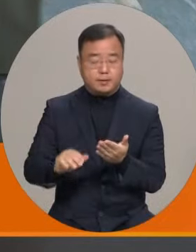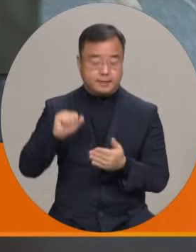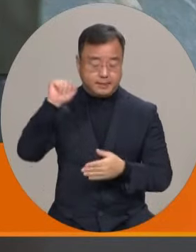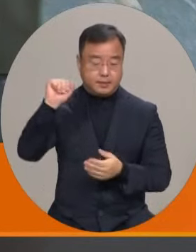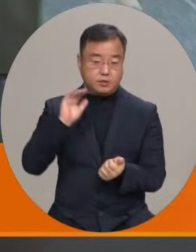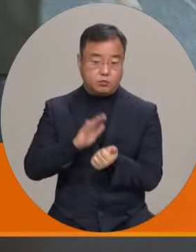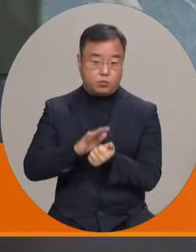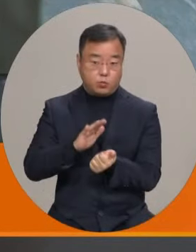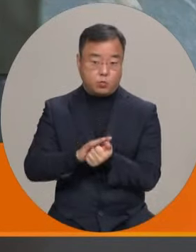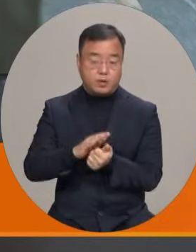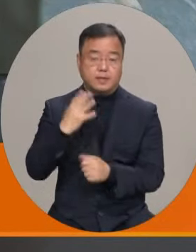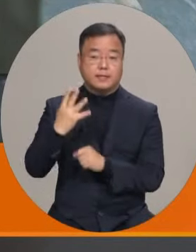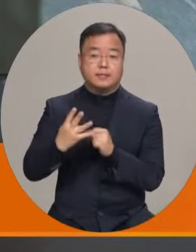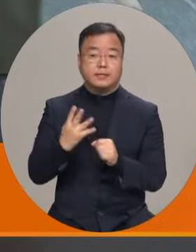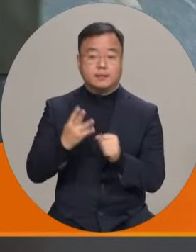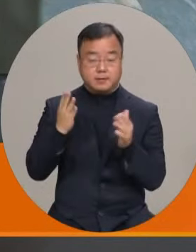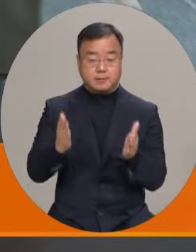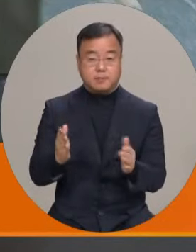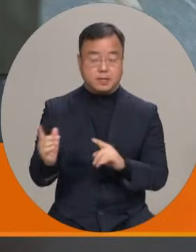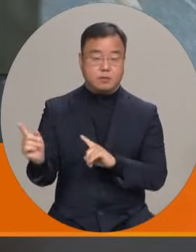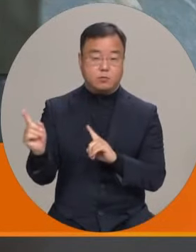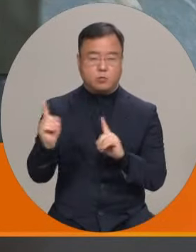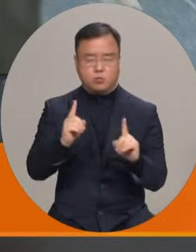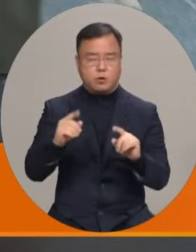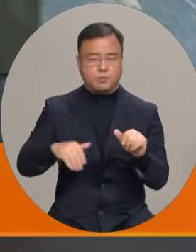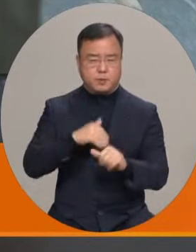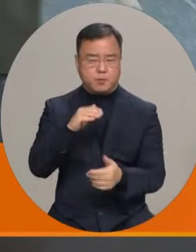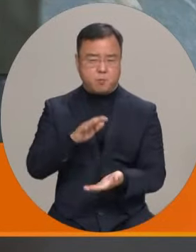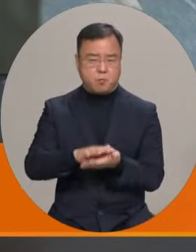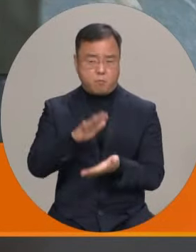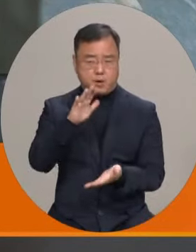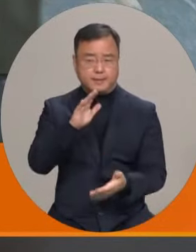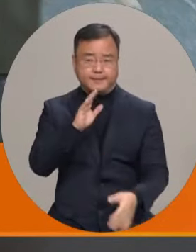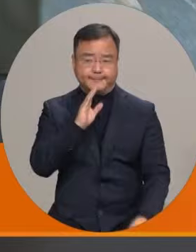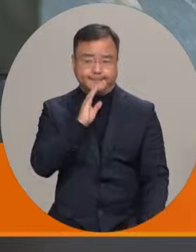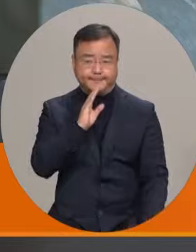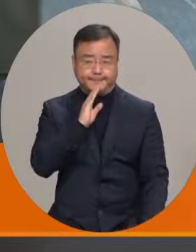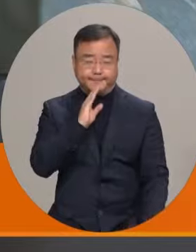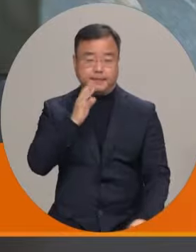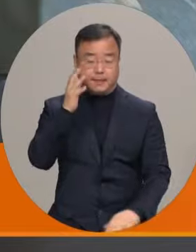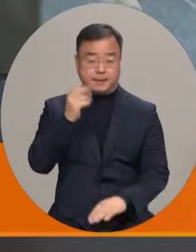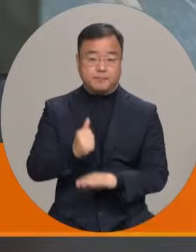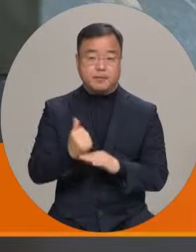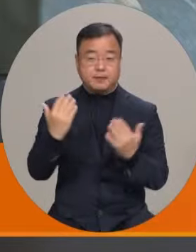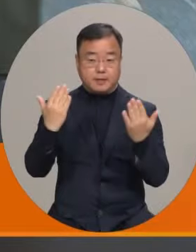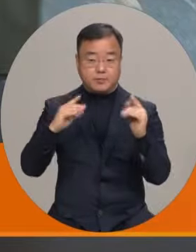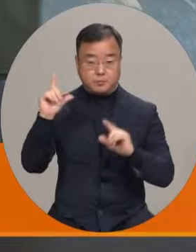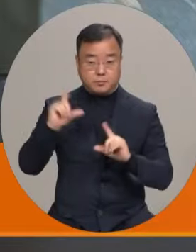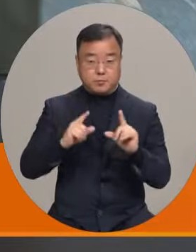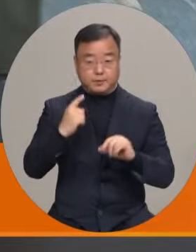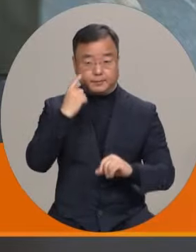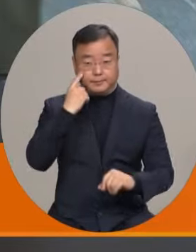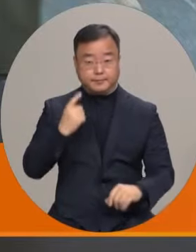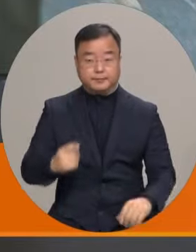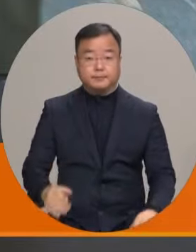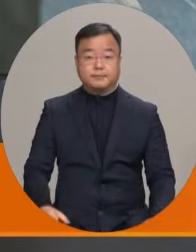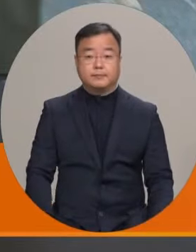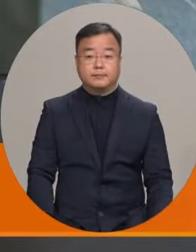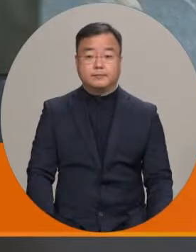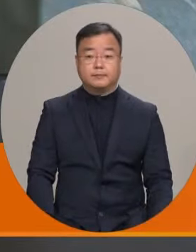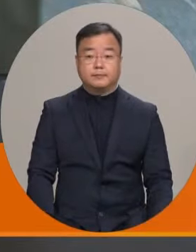4년 만에 부활돼 열기를 더 할 것으로 보입니다 수능전 마지막 학교 풍경 배하정 기자가